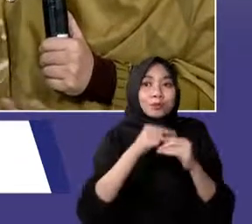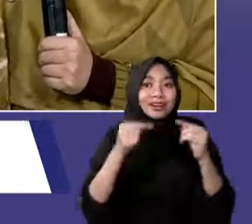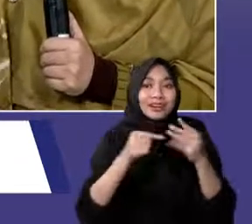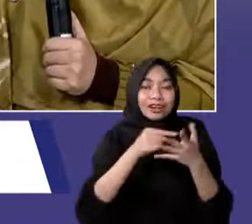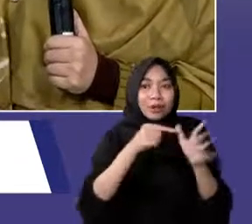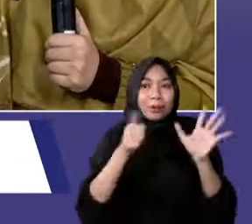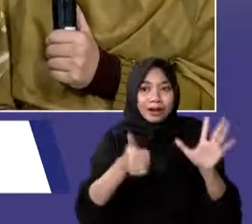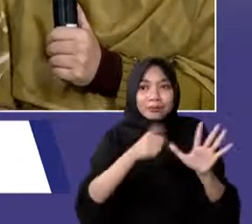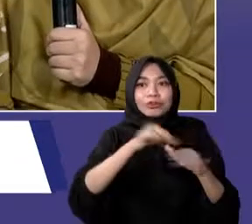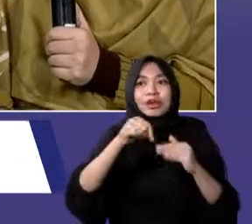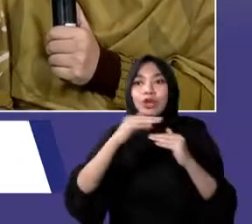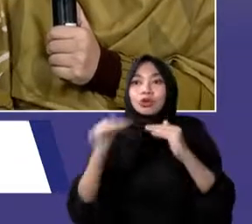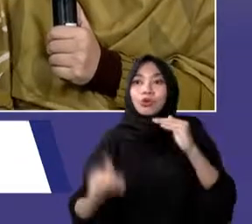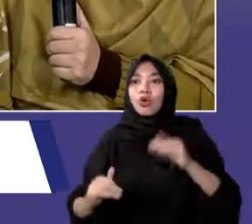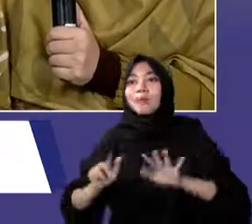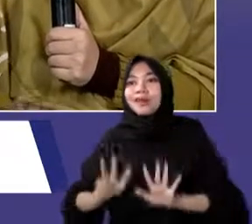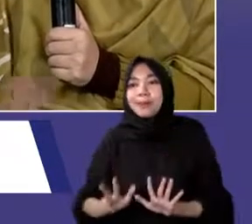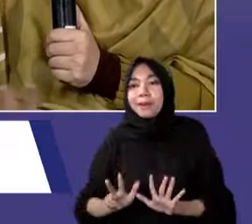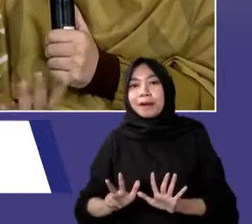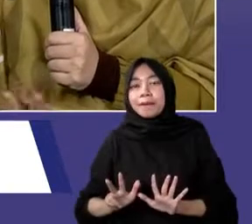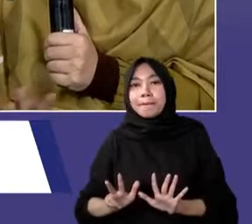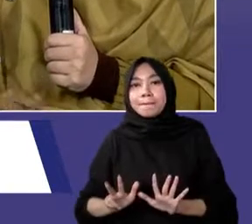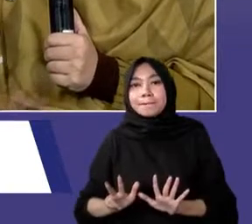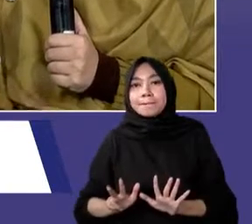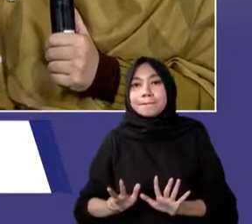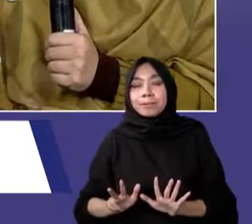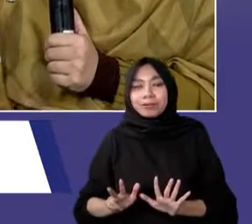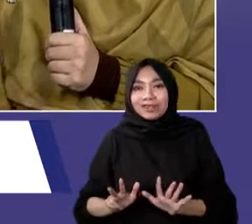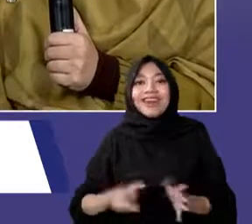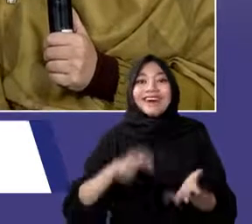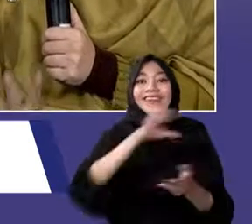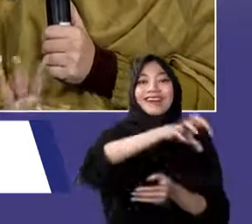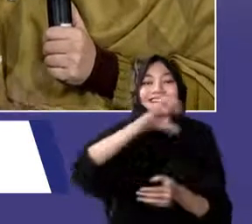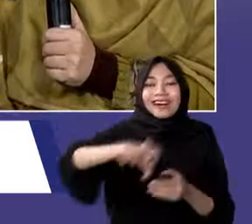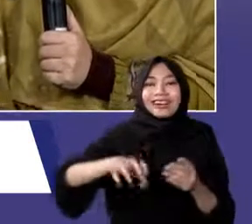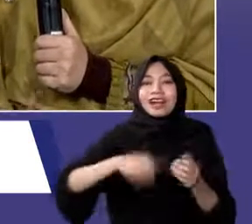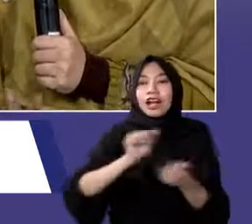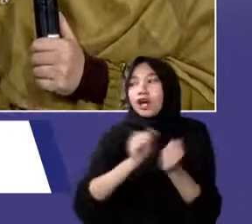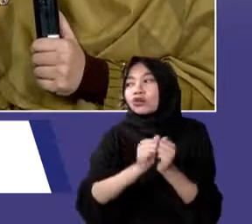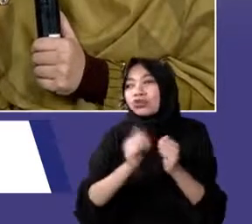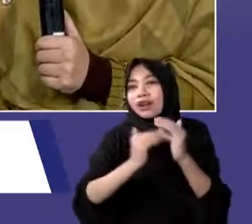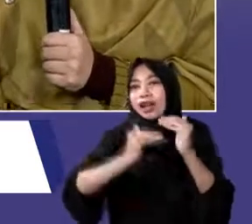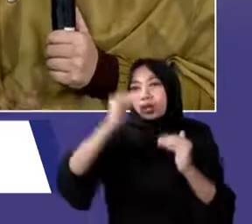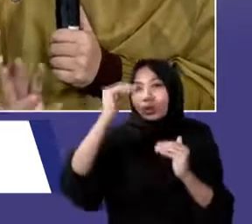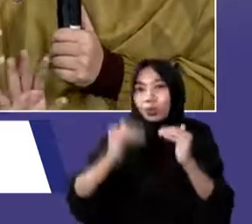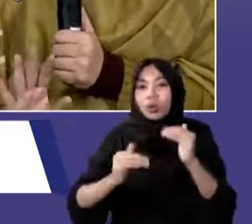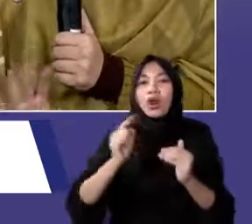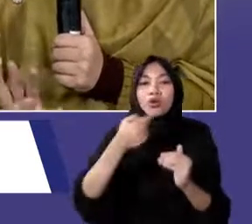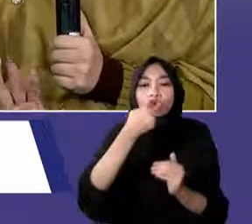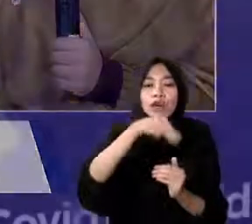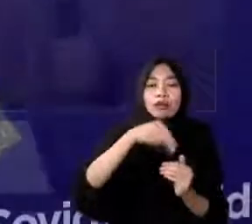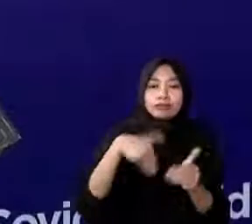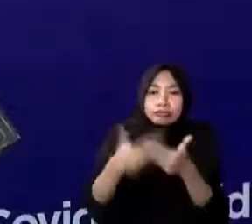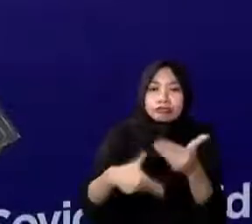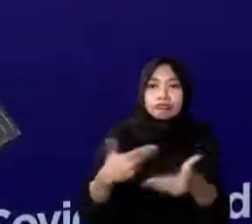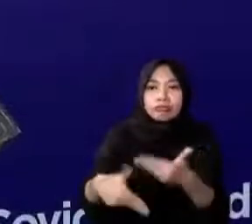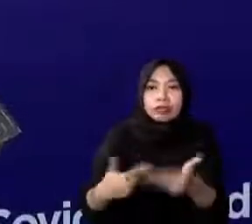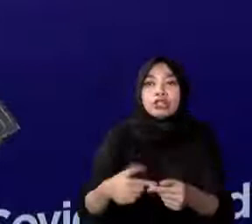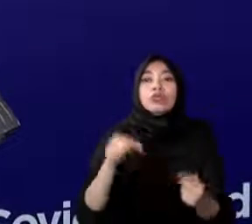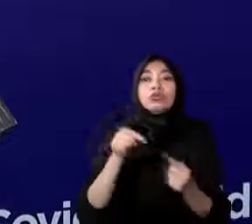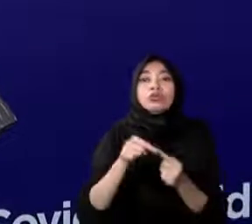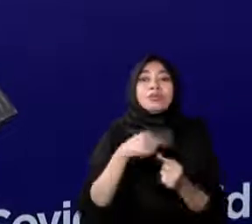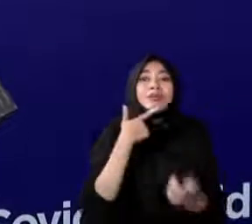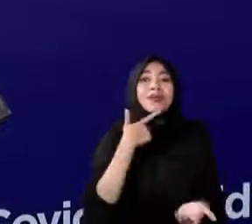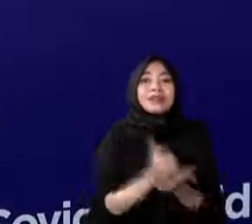peringkat 8. Jadi beberapa hal ini harus kita lihat terkait dengan perkembangan kasus aktif. Karena penting